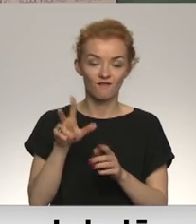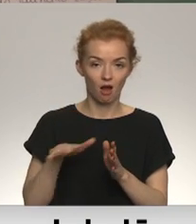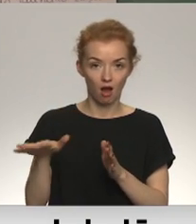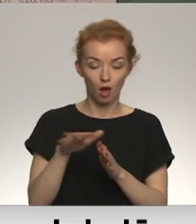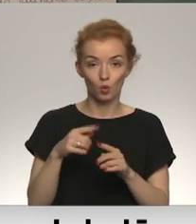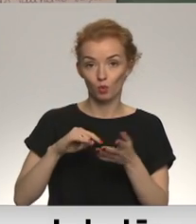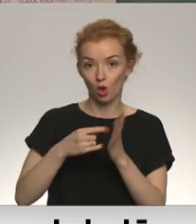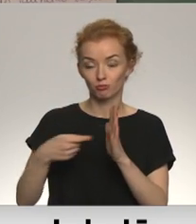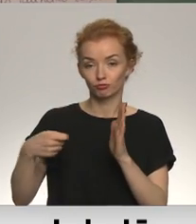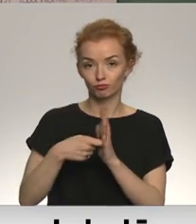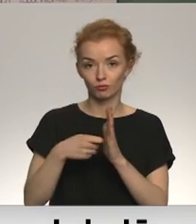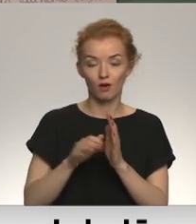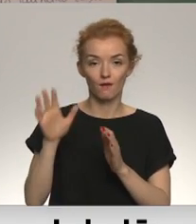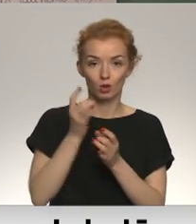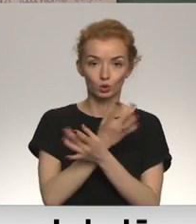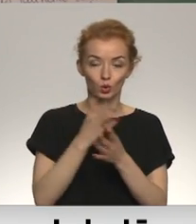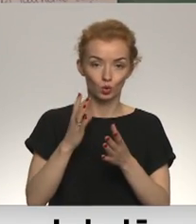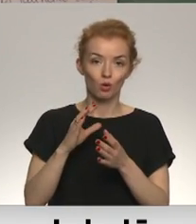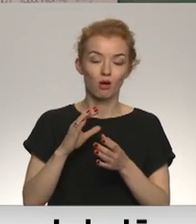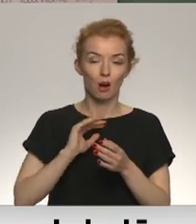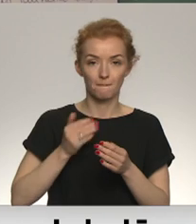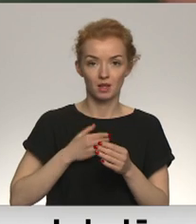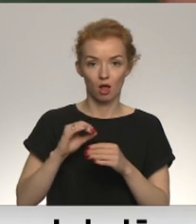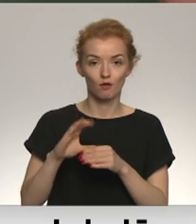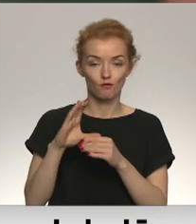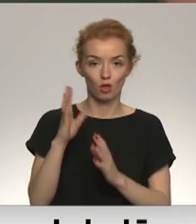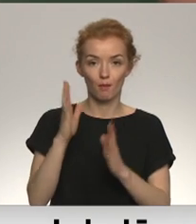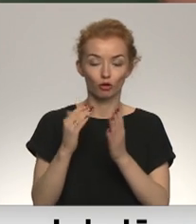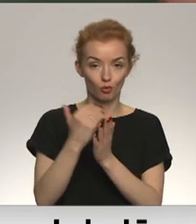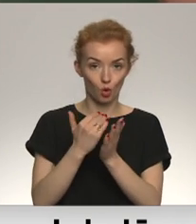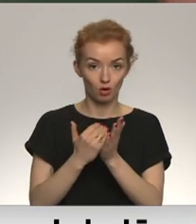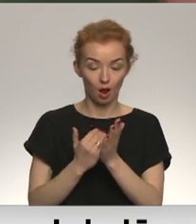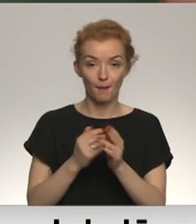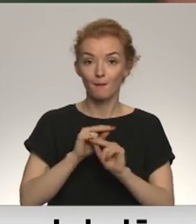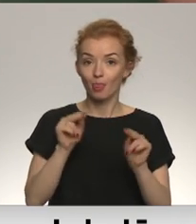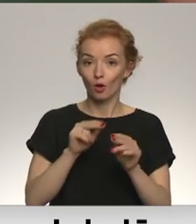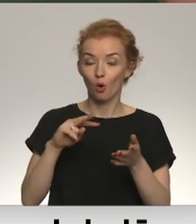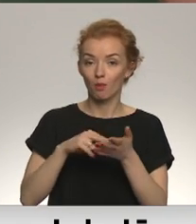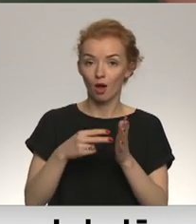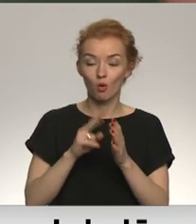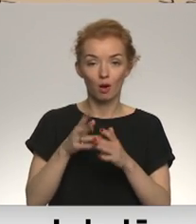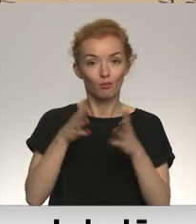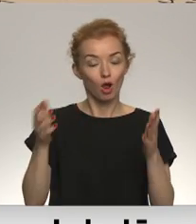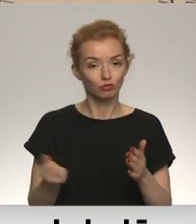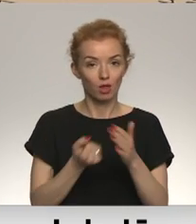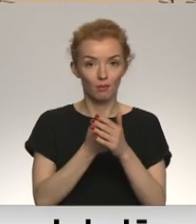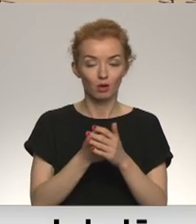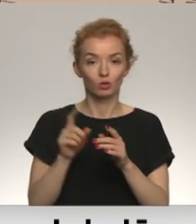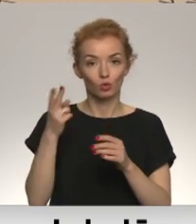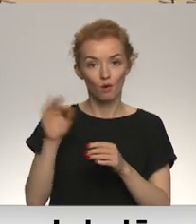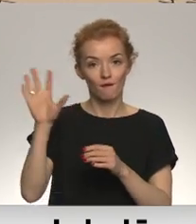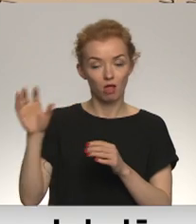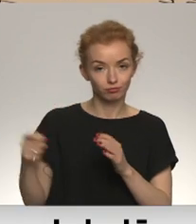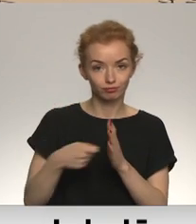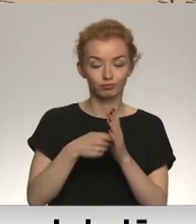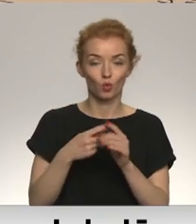finansē Valsts kultūrkapitāla fonda Latvijas valsts mežu programma. Pedagogi uzskata, ka turpmāk plašāku atbalstu jāgūst arī no valsts un